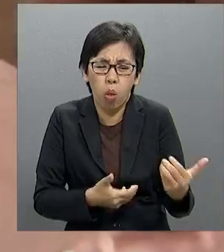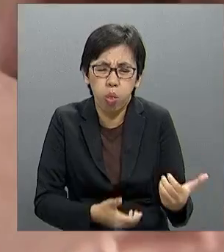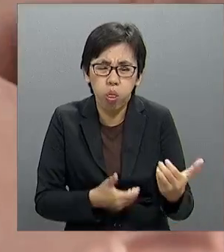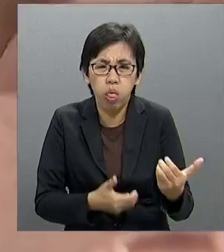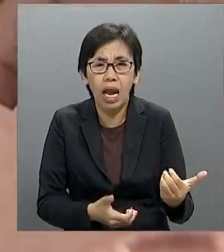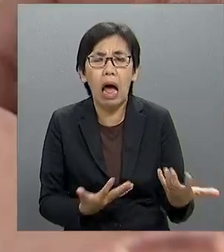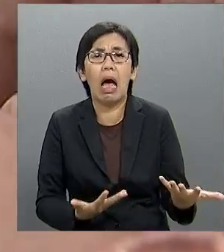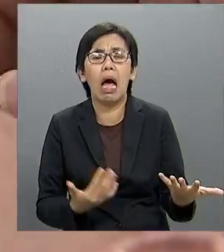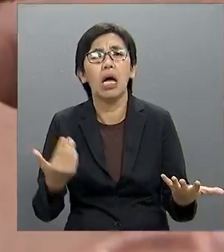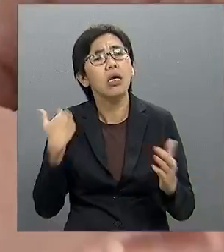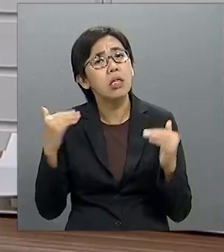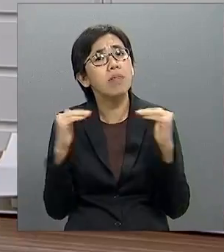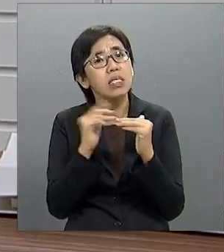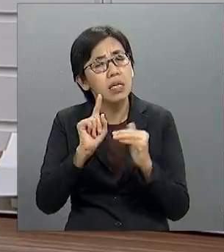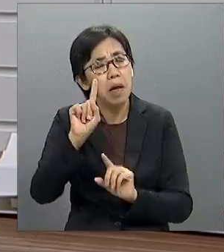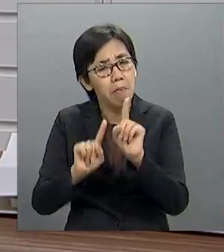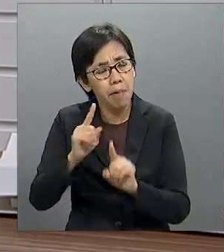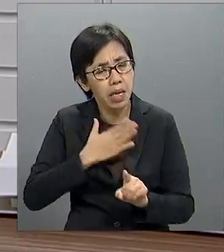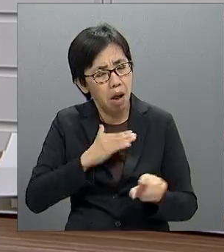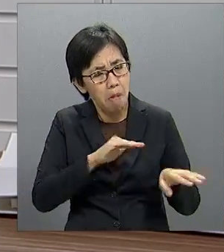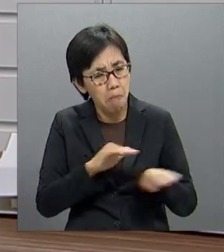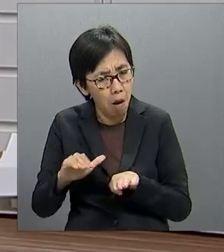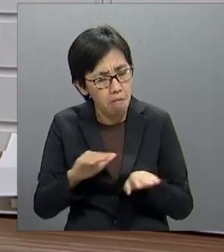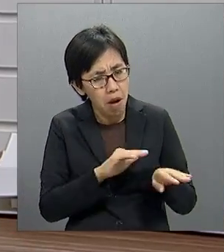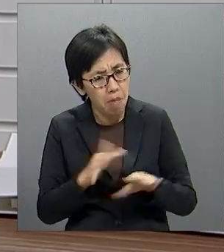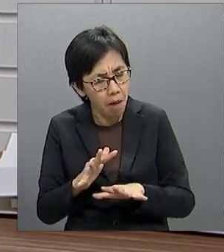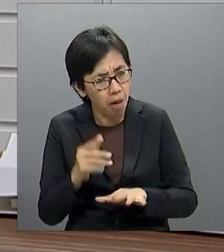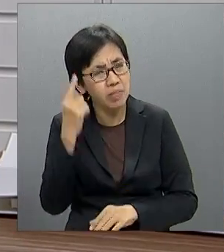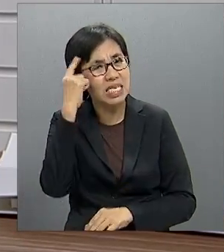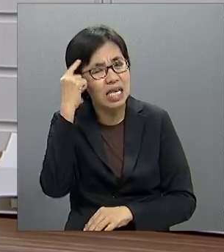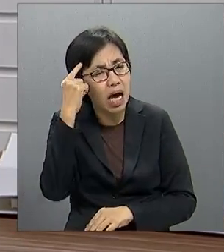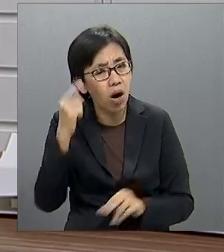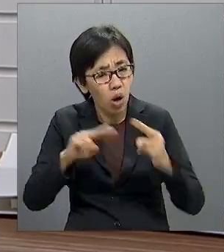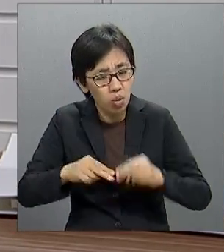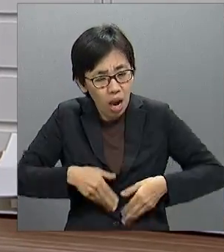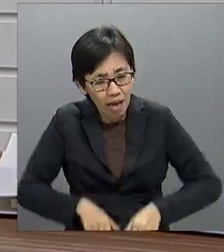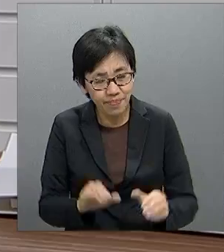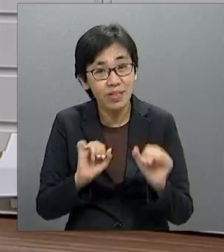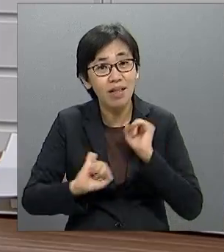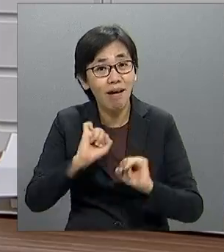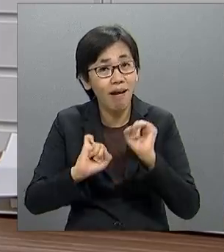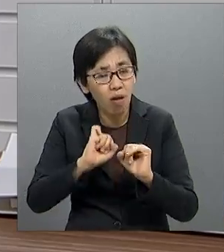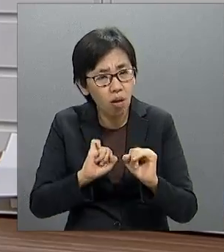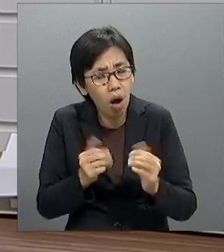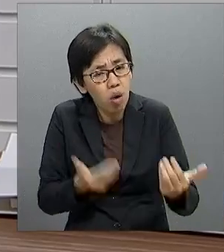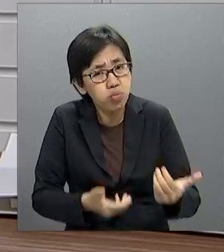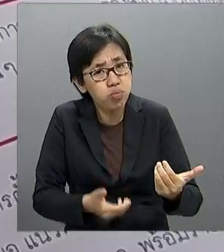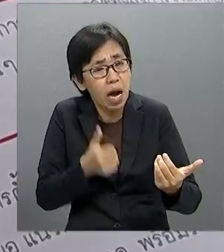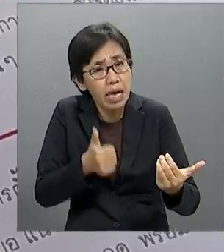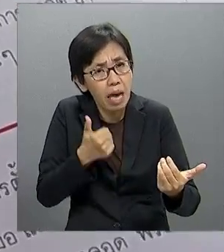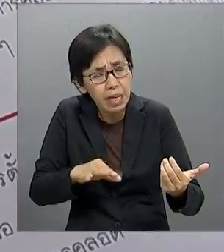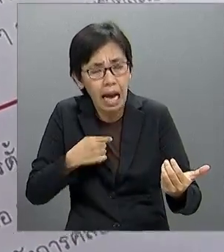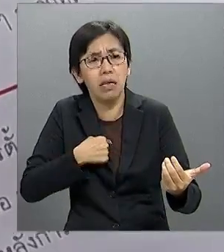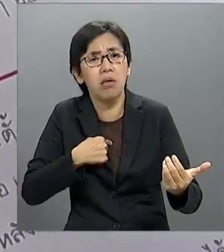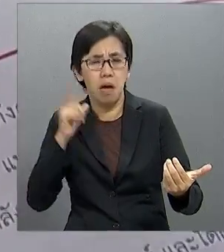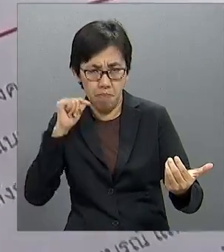สิทธิ์ในการประเมินความพร้อมของตัวเองว่าเขาพร้อมที่จะดูแลชีวิตใหม่นั้นอย่างมีคุณภาพหรือเปล่านะคะเหมือนอย่าง